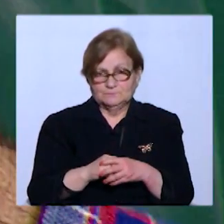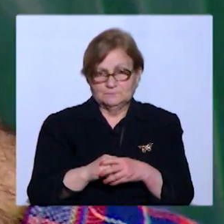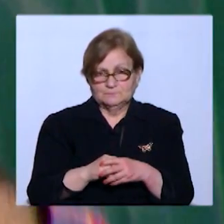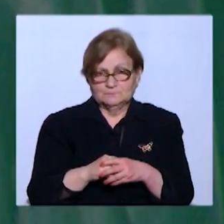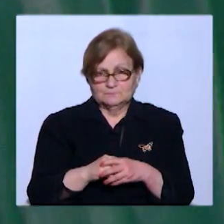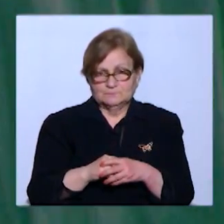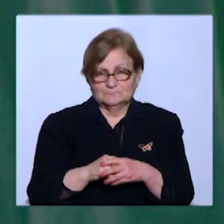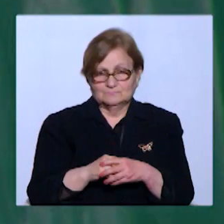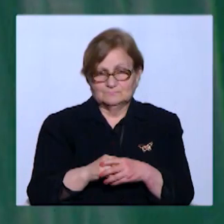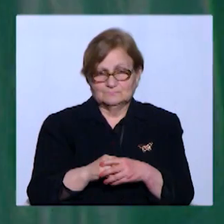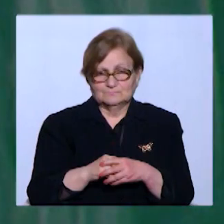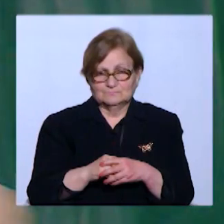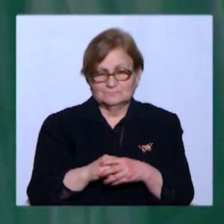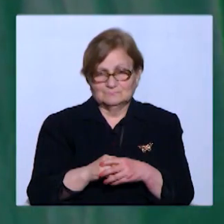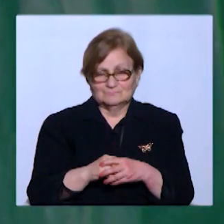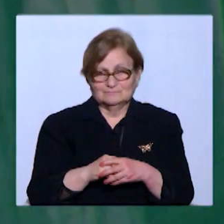აი ასე,